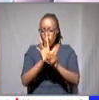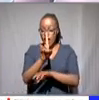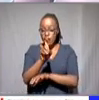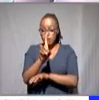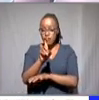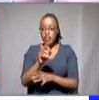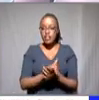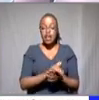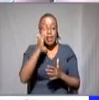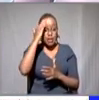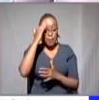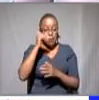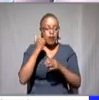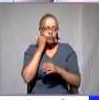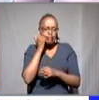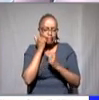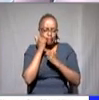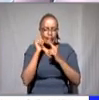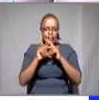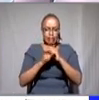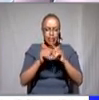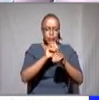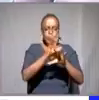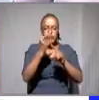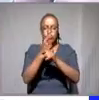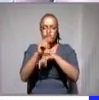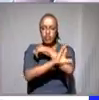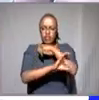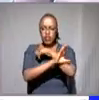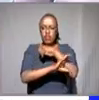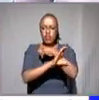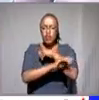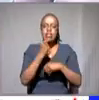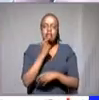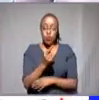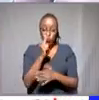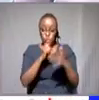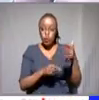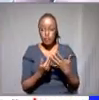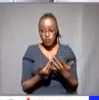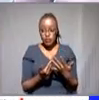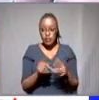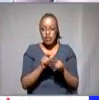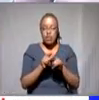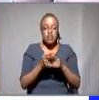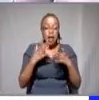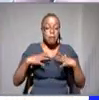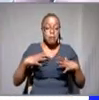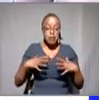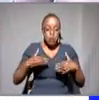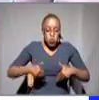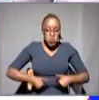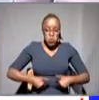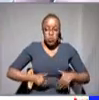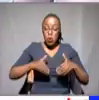COVID-19. Ririkana homa ĩno ĩkĩanjĩrĩria kũgũmĩra mabũrũri matiganĩte, nĩ kwarĩkanaga hĩndĩ ĩyo atĩ ndĩgũmagĩra andũ anini kana andũ